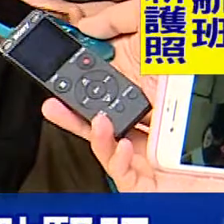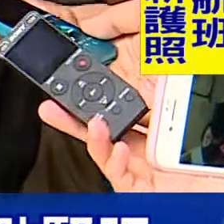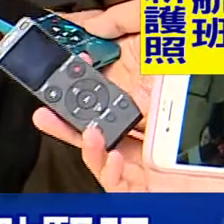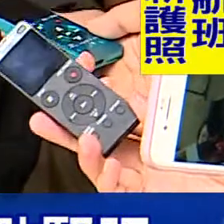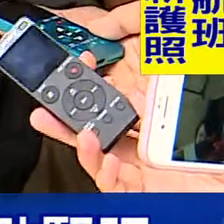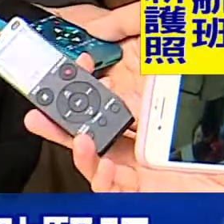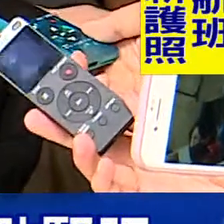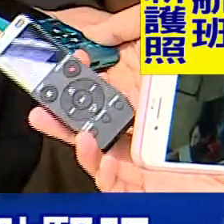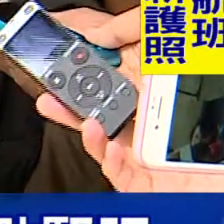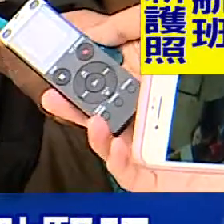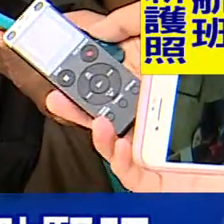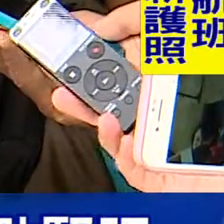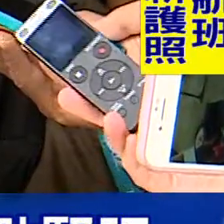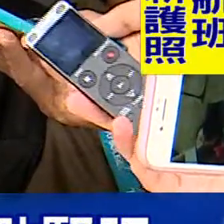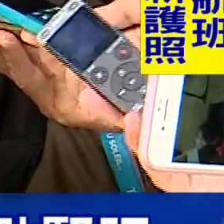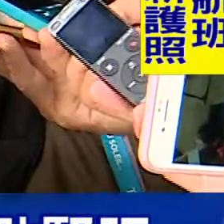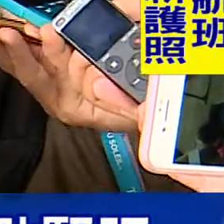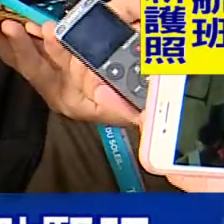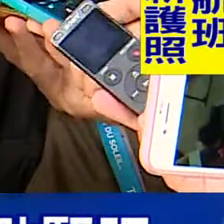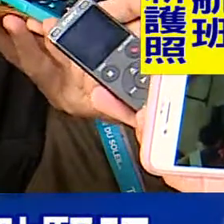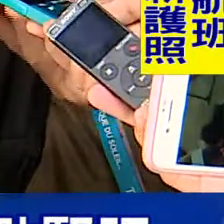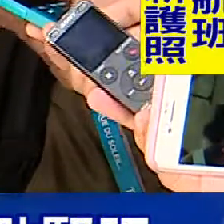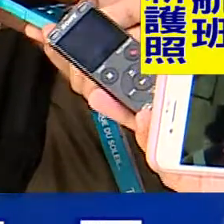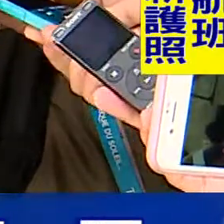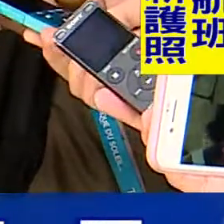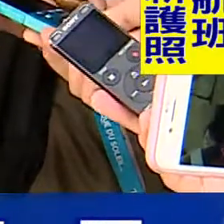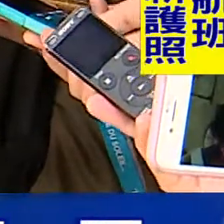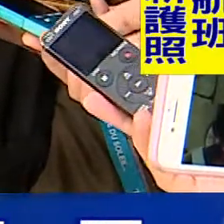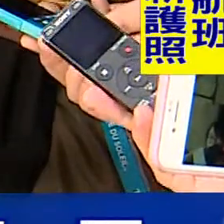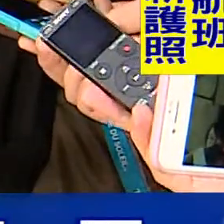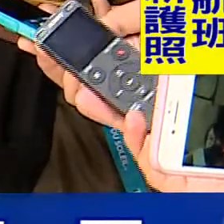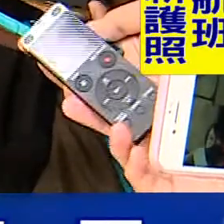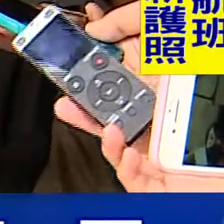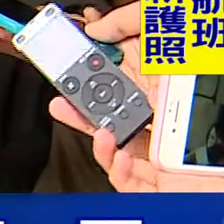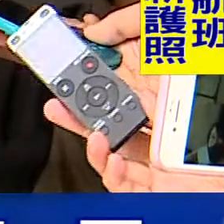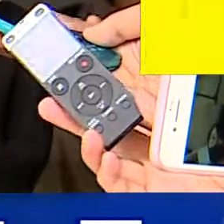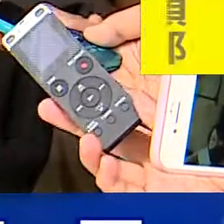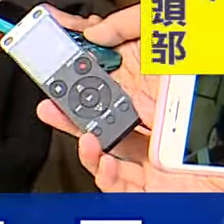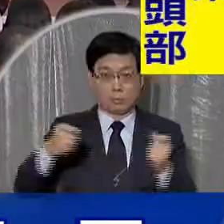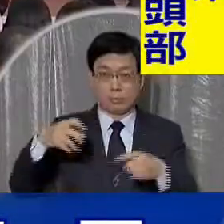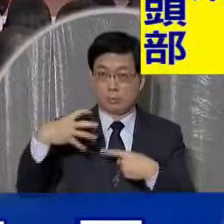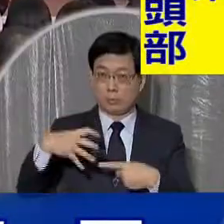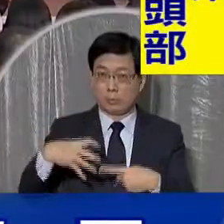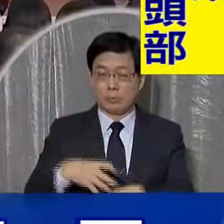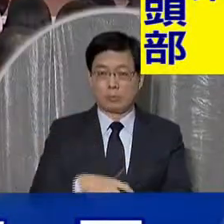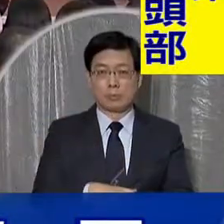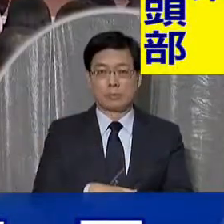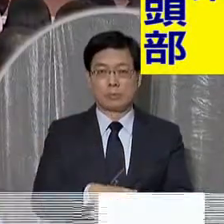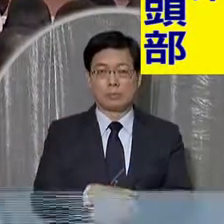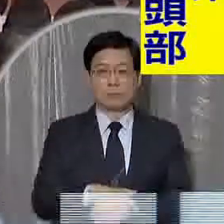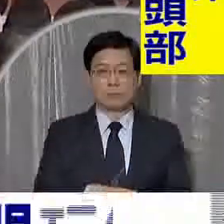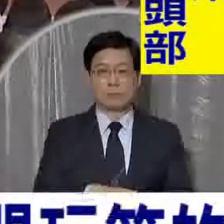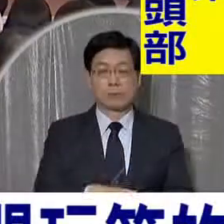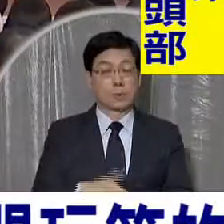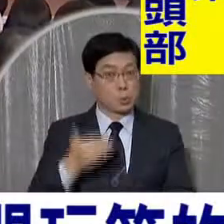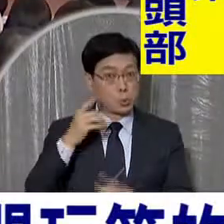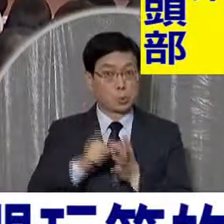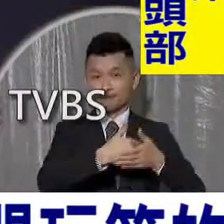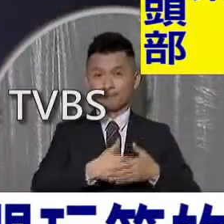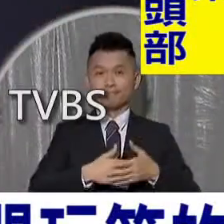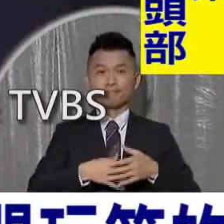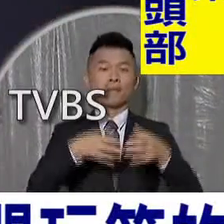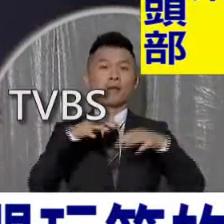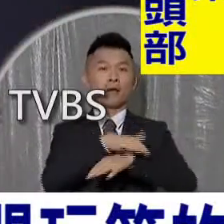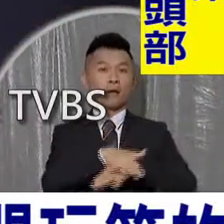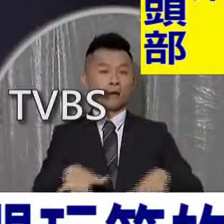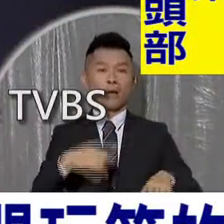韩市长有点紧张，这个总是朋友老朋友嘛，开他玩笑一下。 不止朱立伦意外炮火猛烈，另一